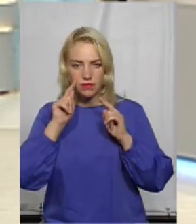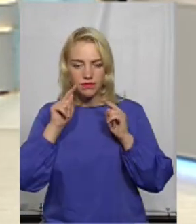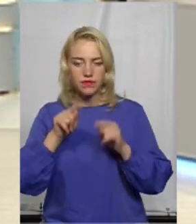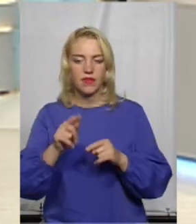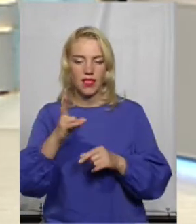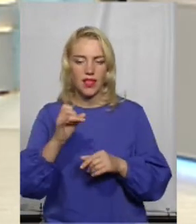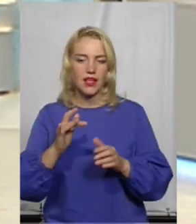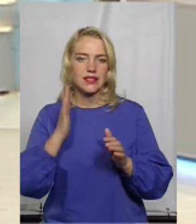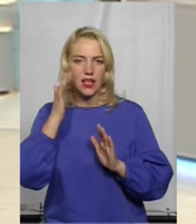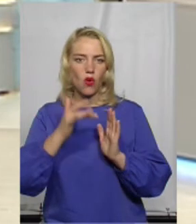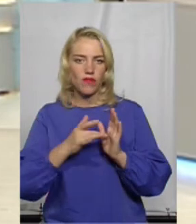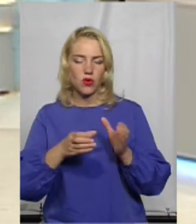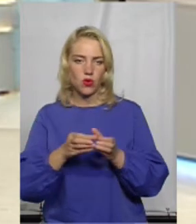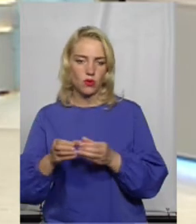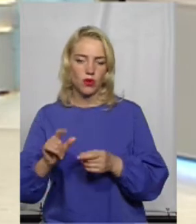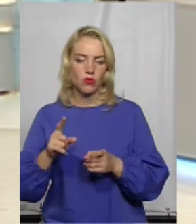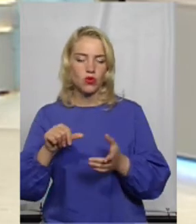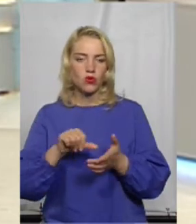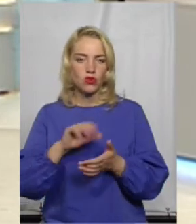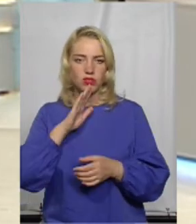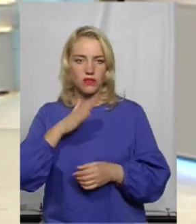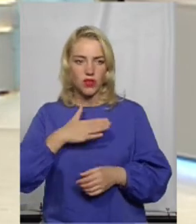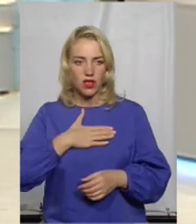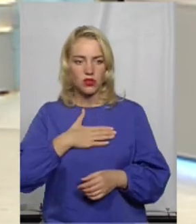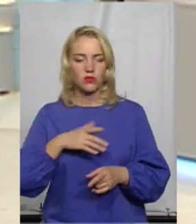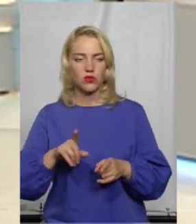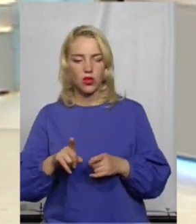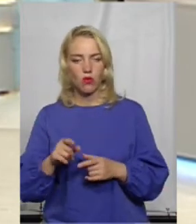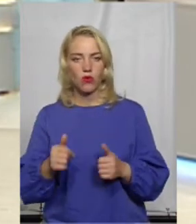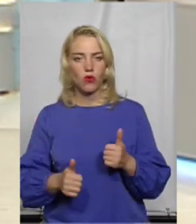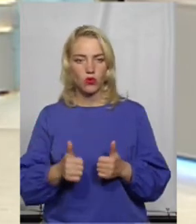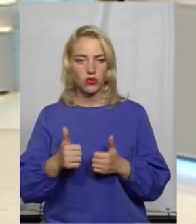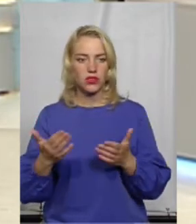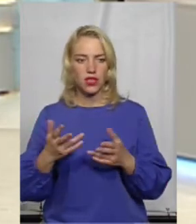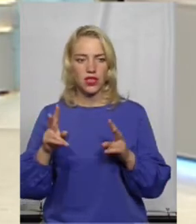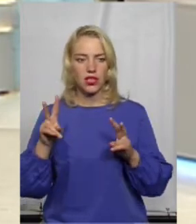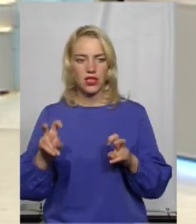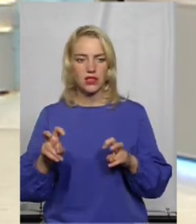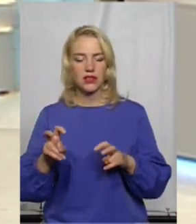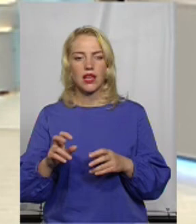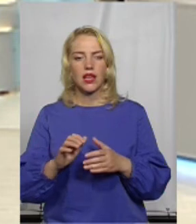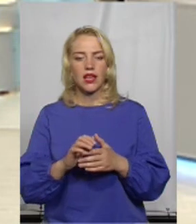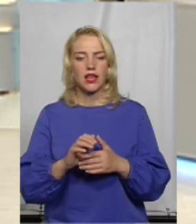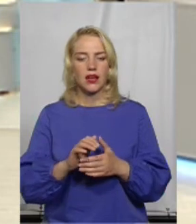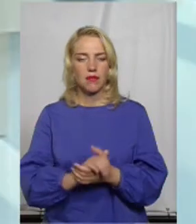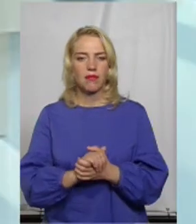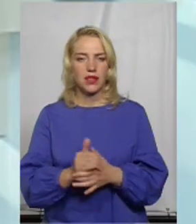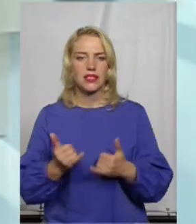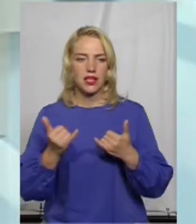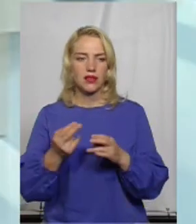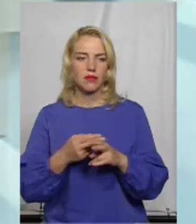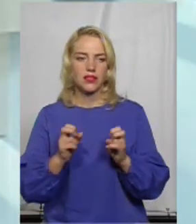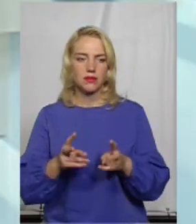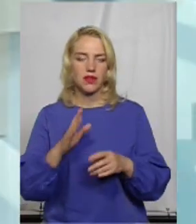наш участь у нашому у такому конкурсі, який називався «Рівність заради безпеки», наше